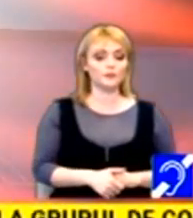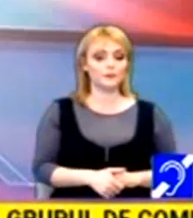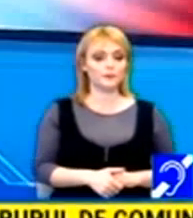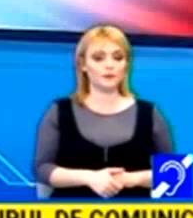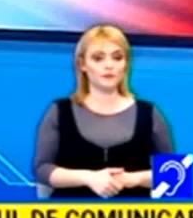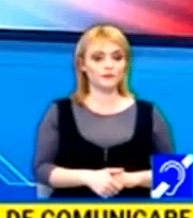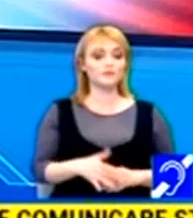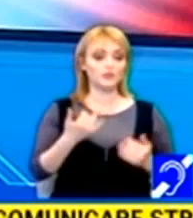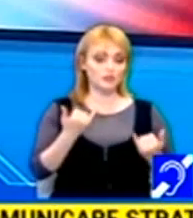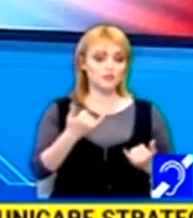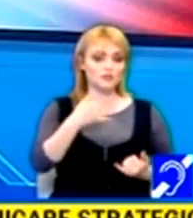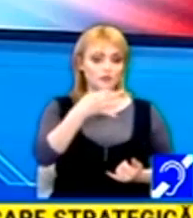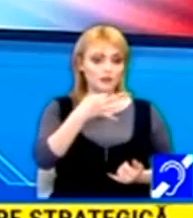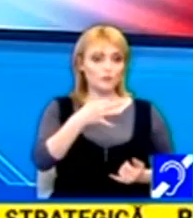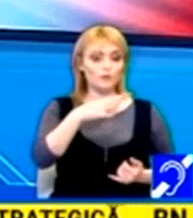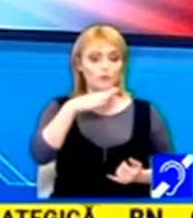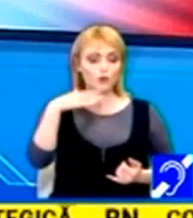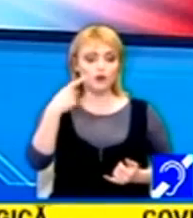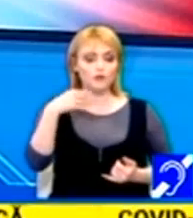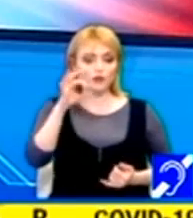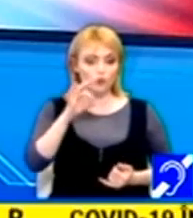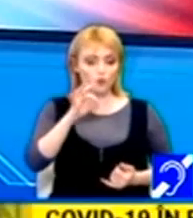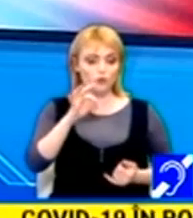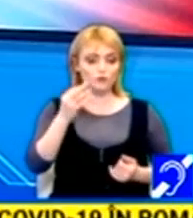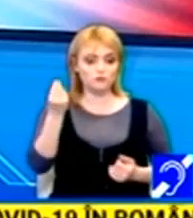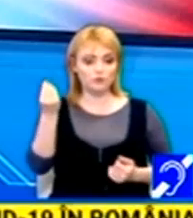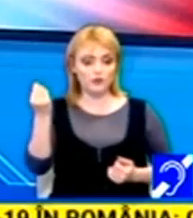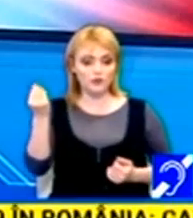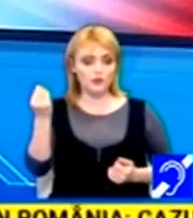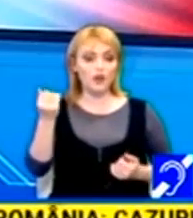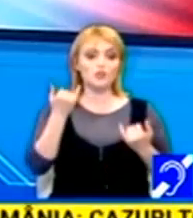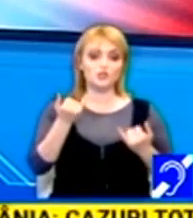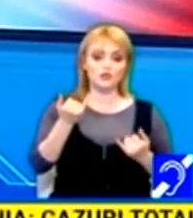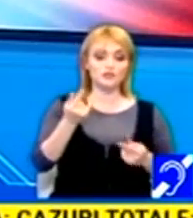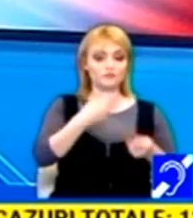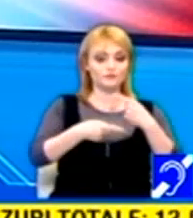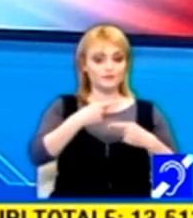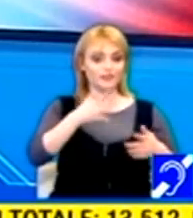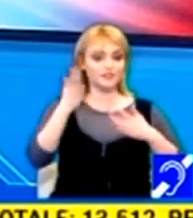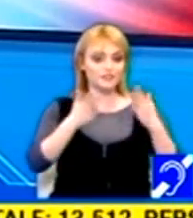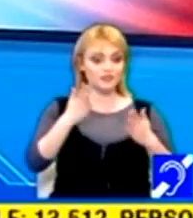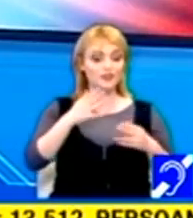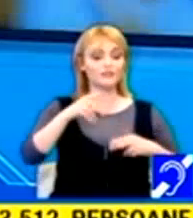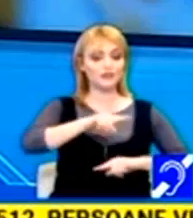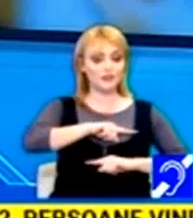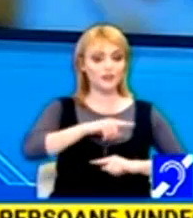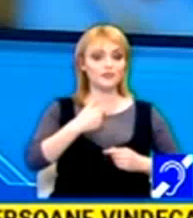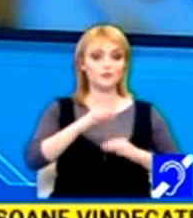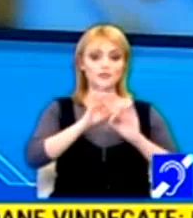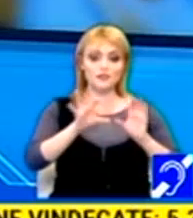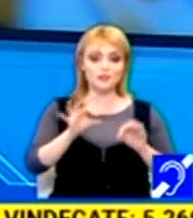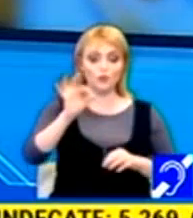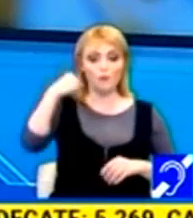euro. Și am vorbit destul de mult despre cifre, acum zic să trecem și la ceva mai distractiv. La final, vă prezentăm și câteva